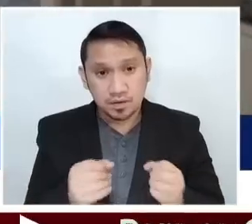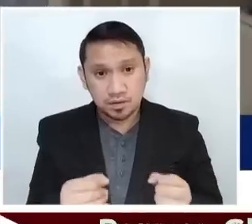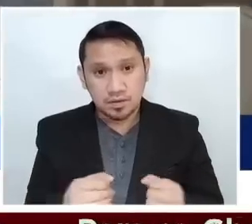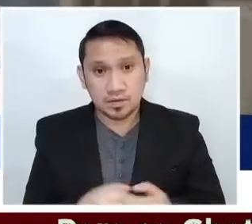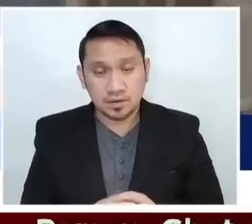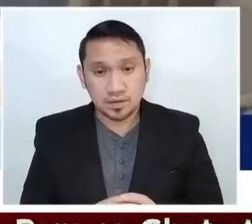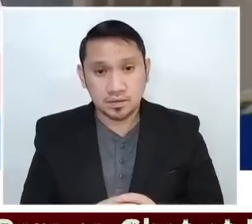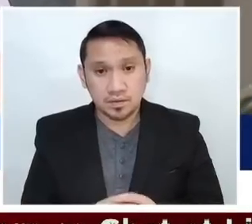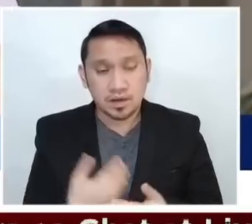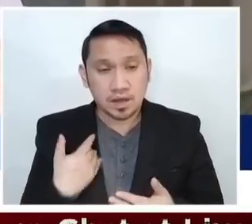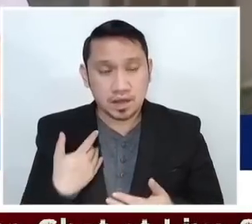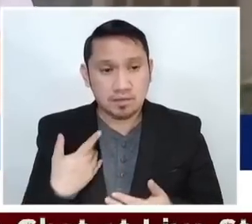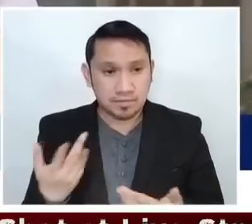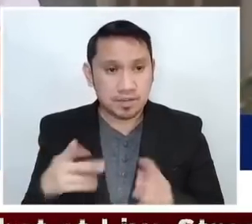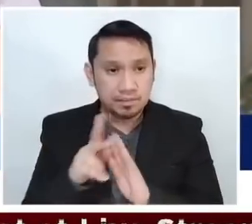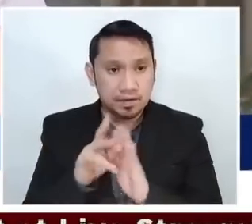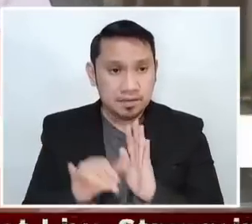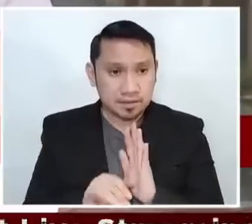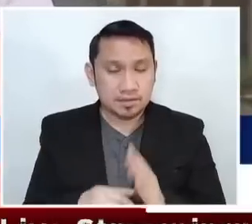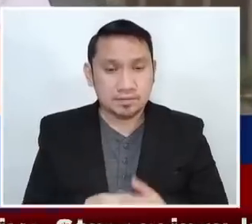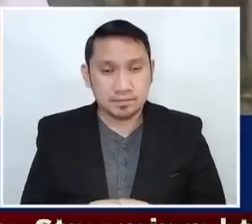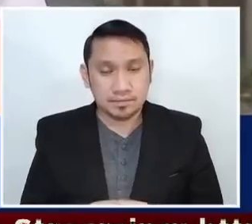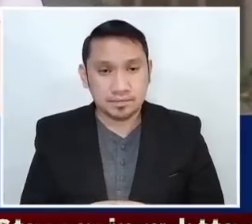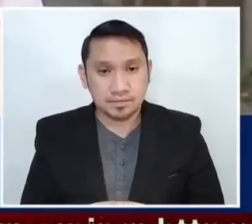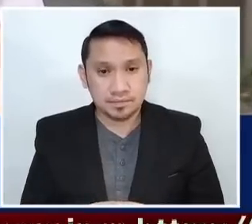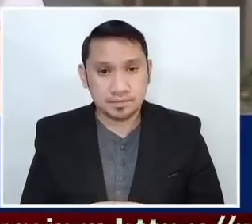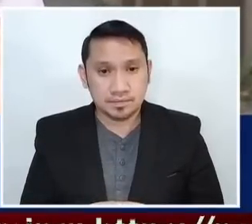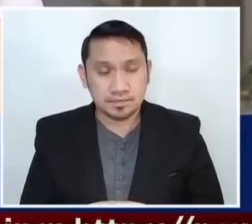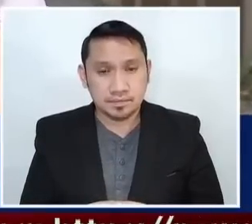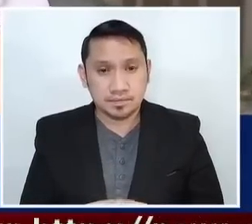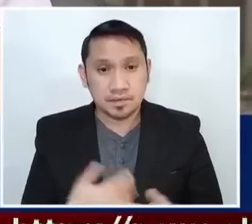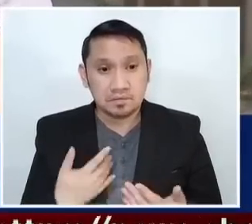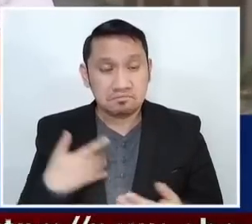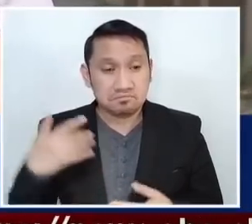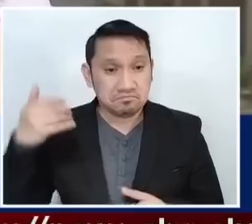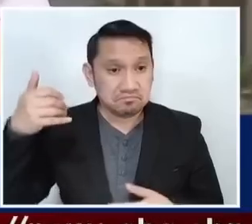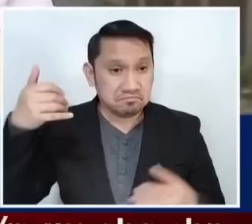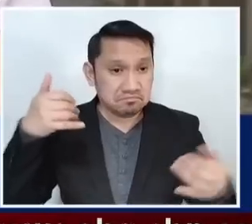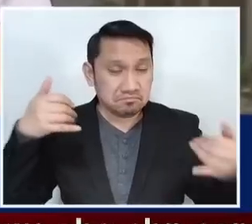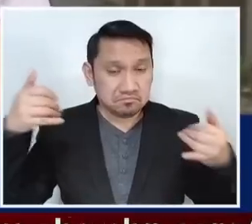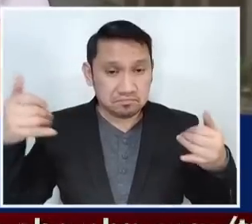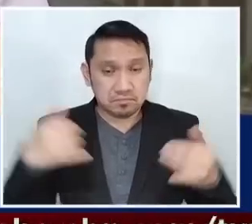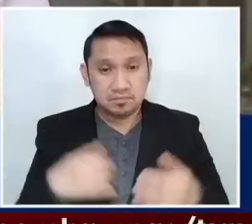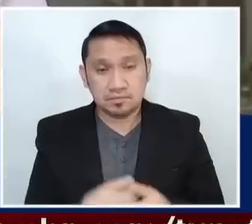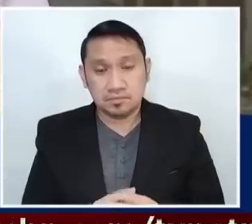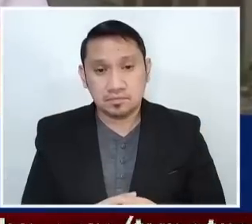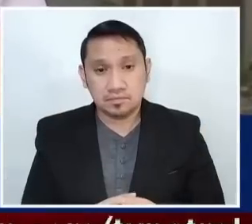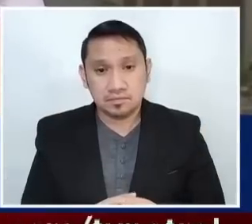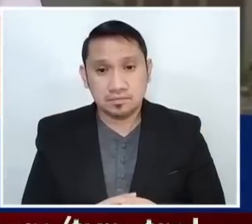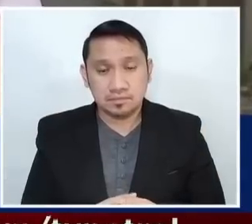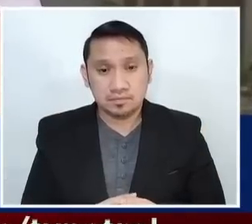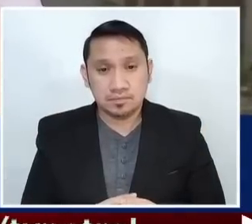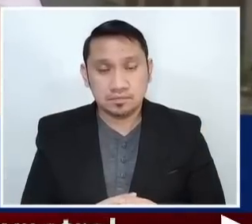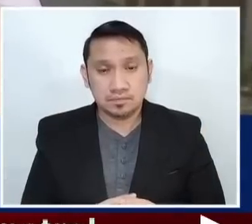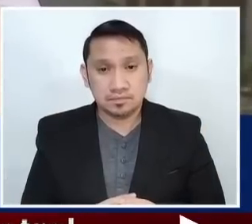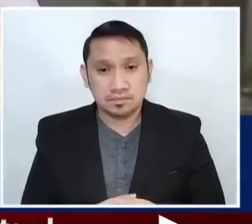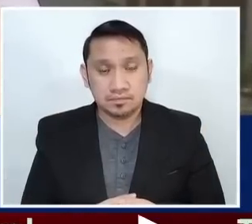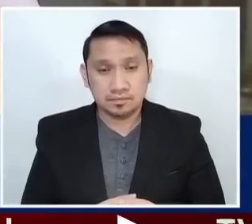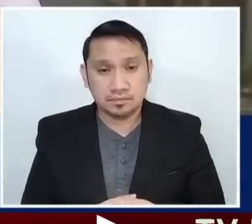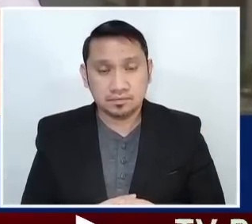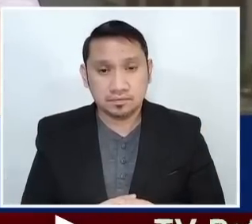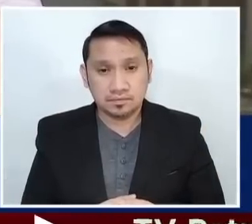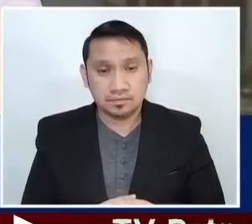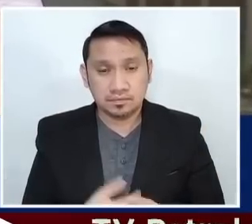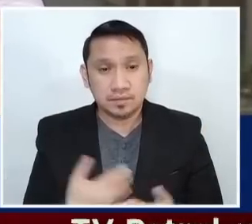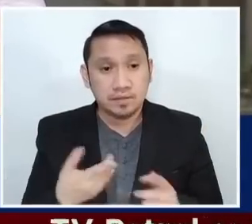na epektibo ang no contact apprehension. Strategic ang paglalagay ng mga no contact apprehension na CCTV na ito ng